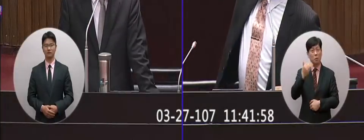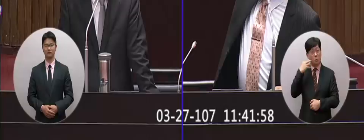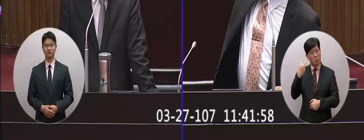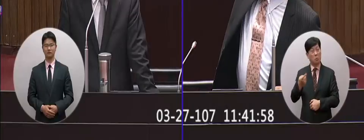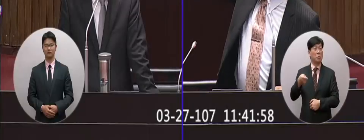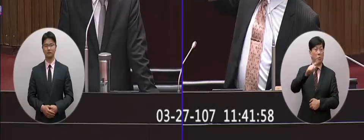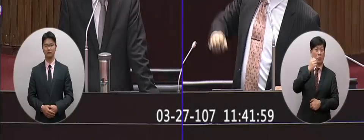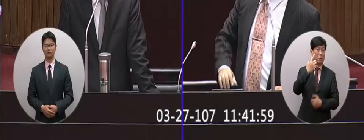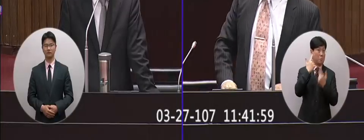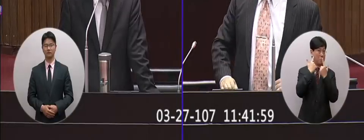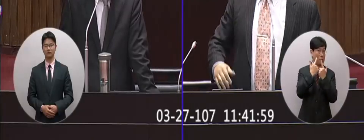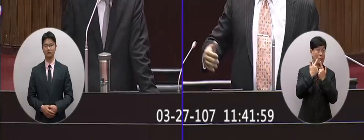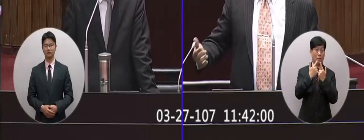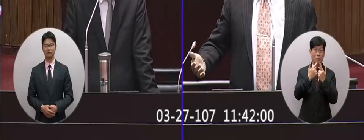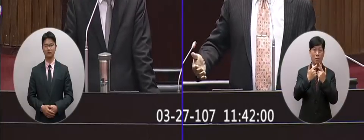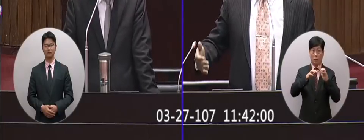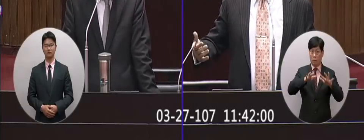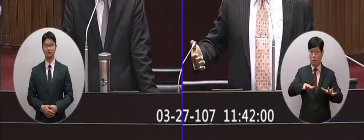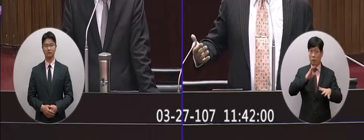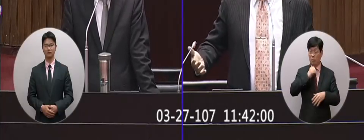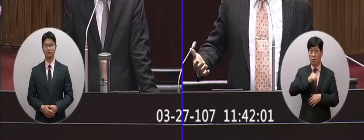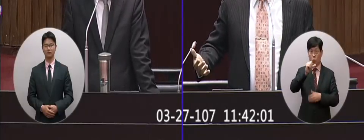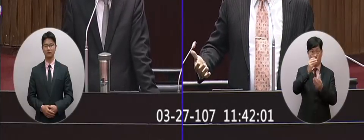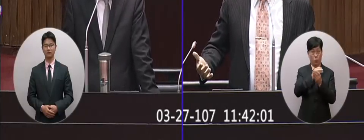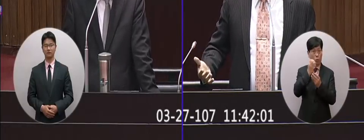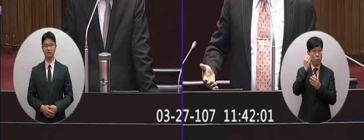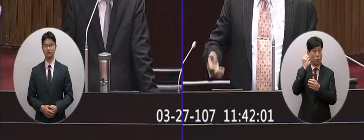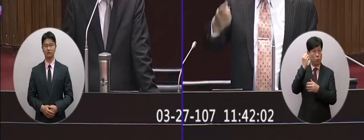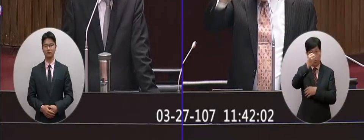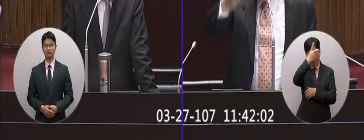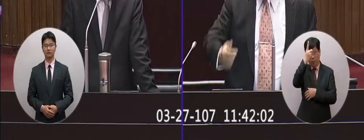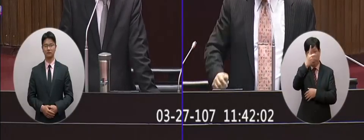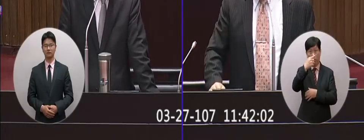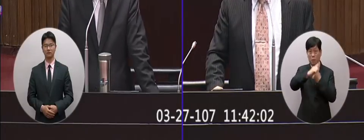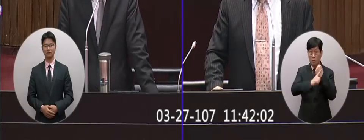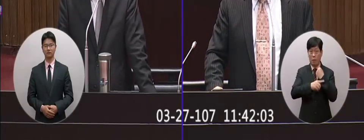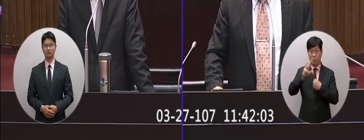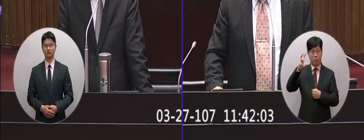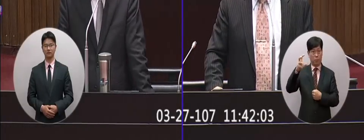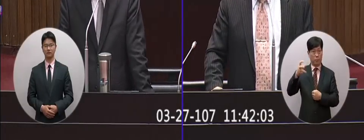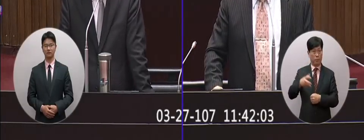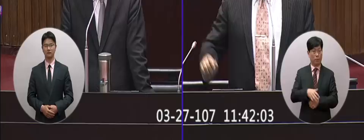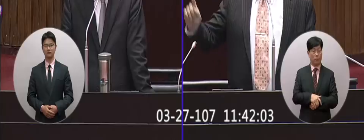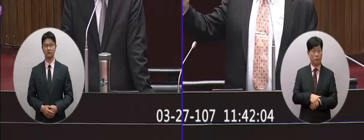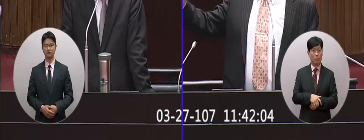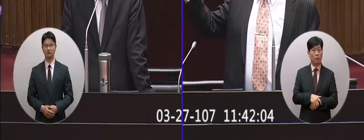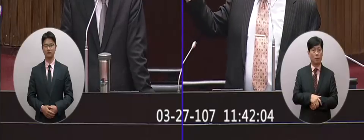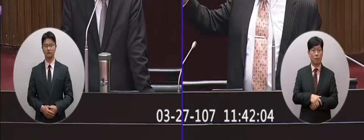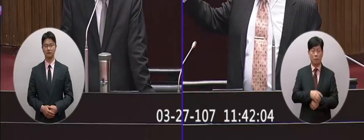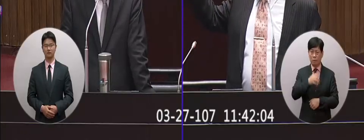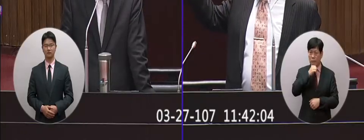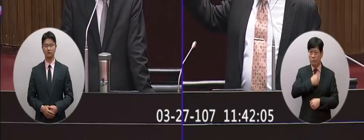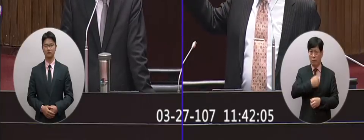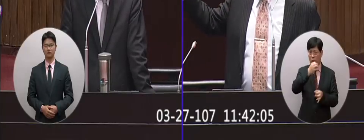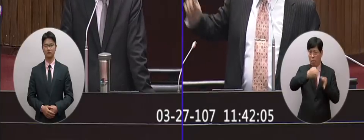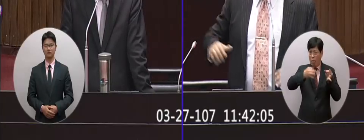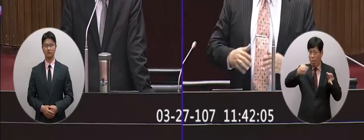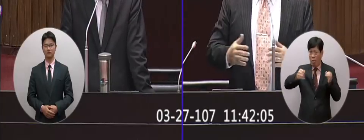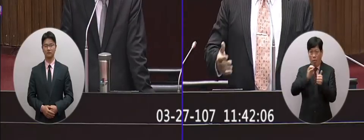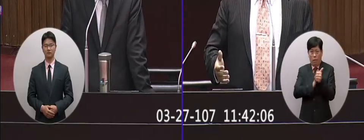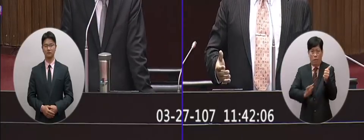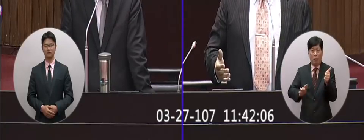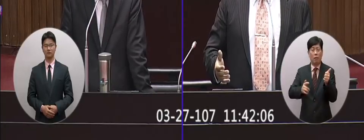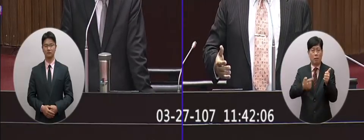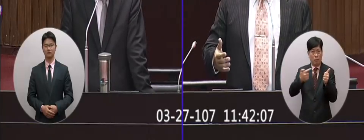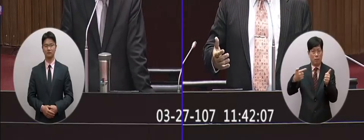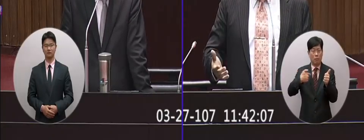二个，这个新北产业园区，这个就是现在的所谓五股新庄这一带，一坪到80几万，所以看起来价格严重的影响